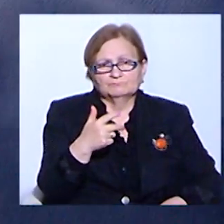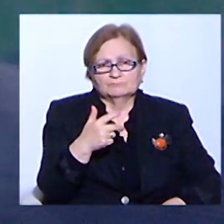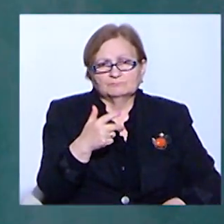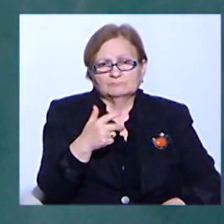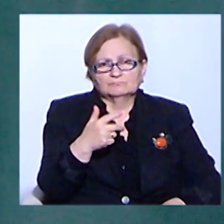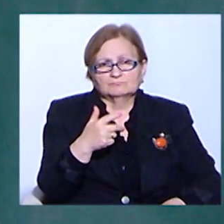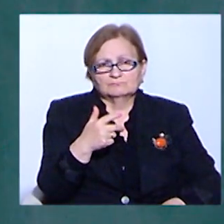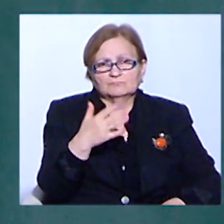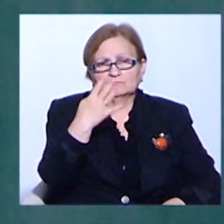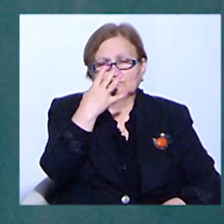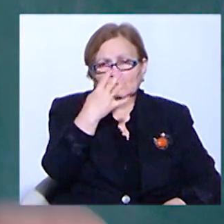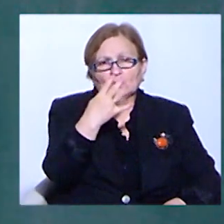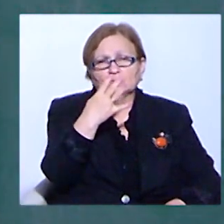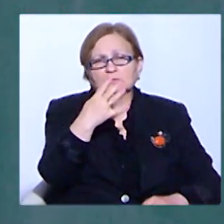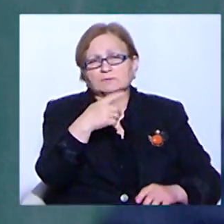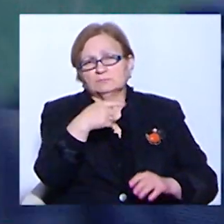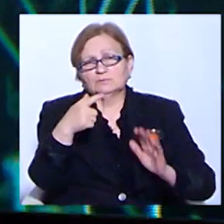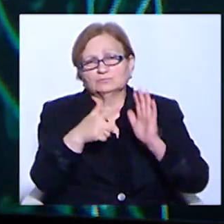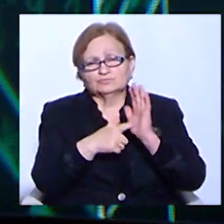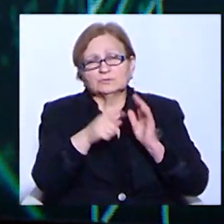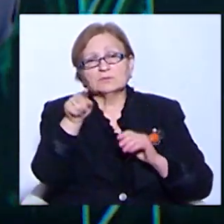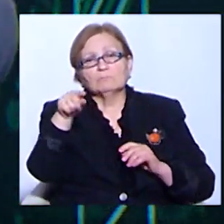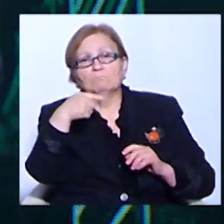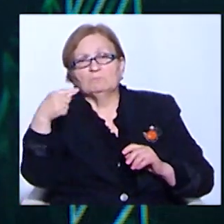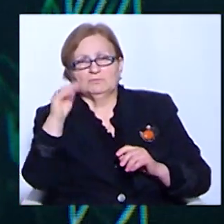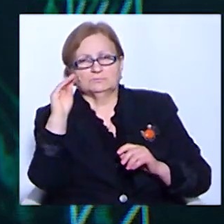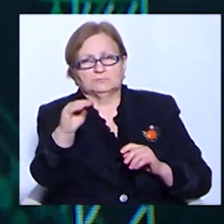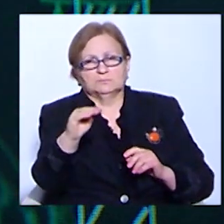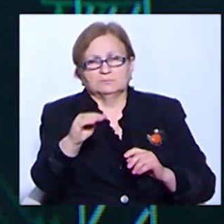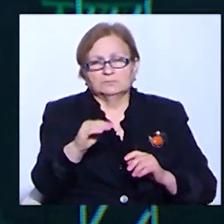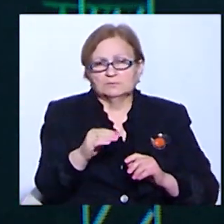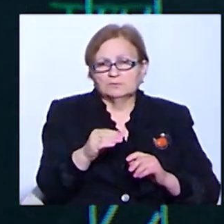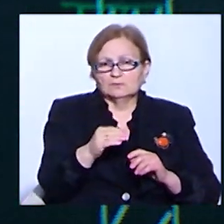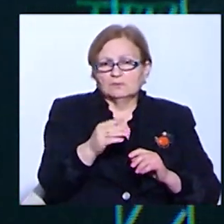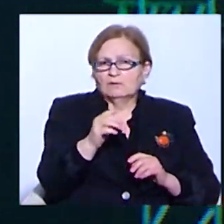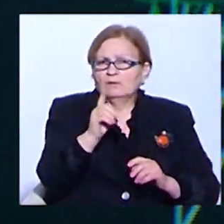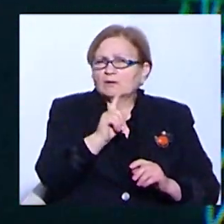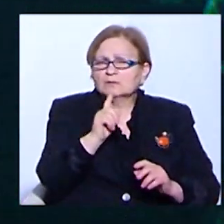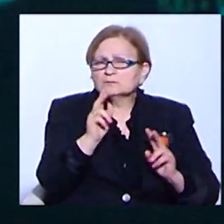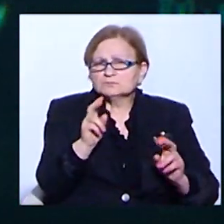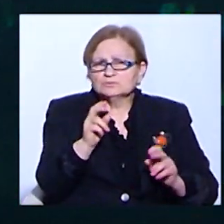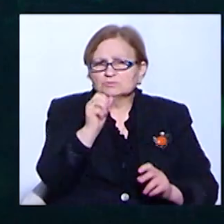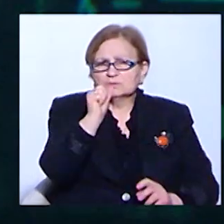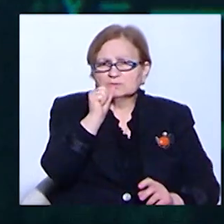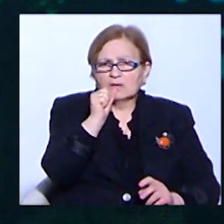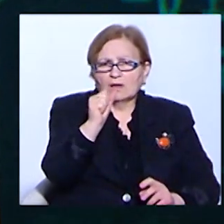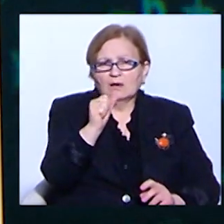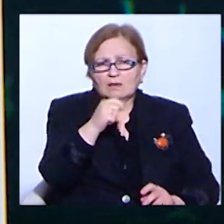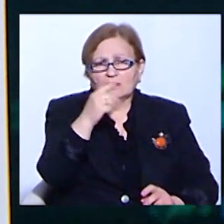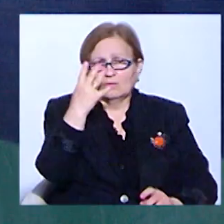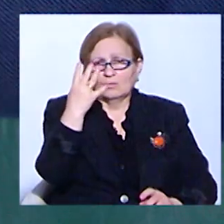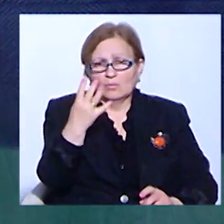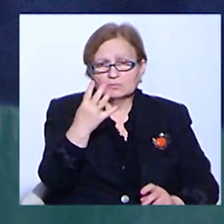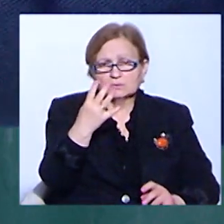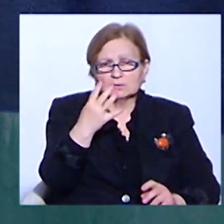იმიტომ რომ 4-7 არის -3 უარყოფითი რიცხვი. ეხლა მოდით გავშალოთ, აუხსნათ რას ნიშნავს ეს ა ხარისხად 4 და ა ხარისხად 7. ხო, ა ხარისხად 4 ნიშნავს, რომ